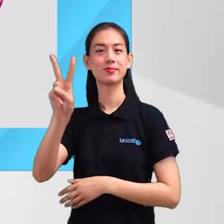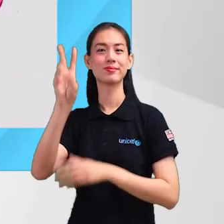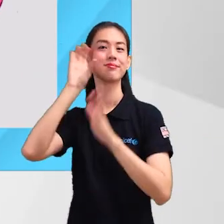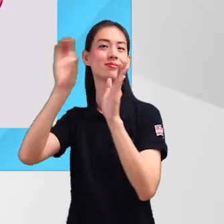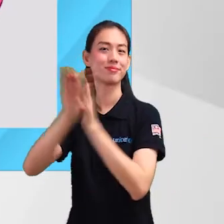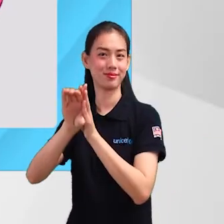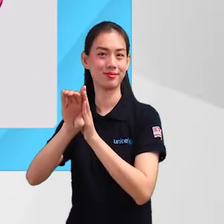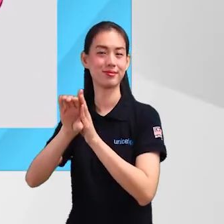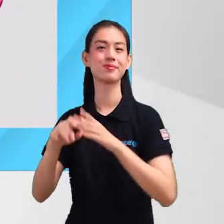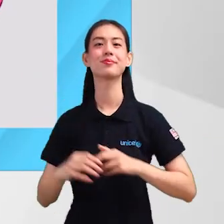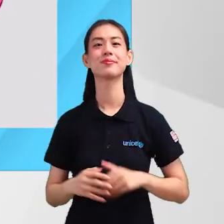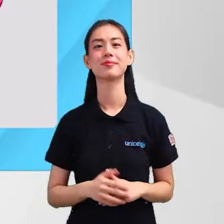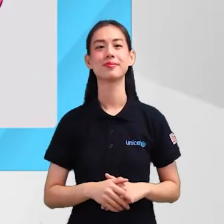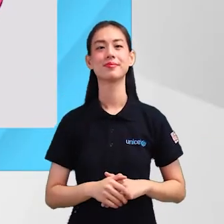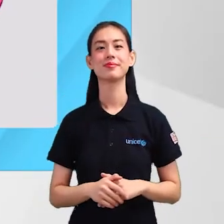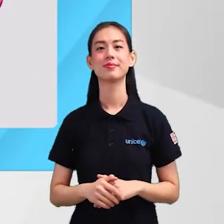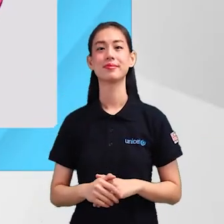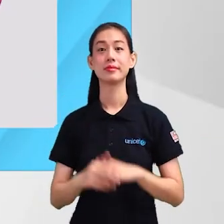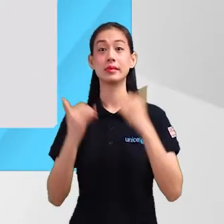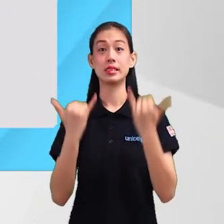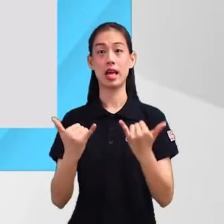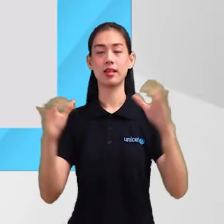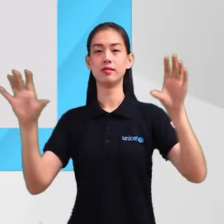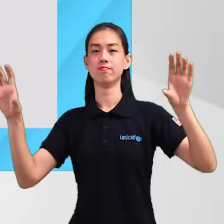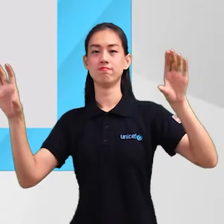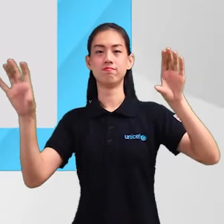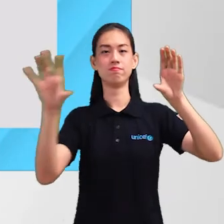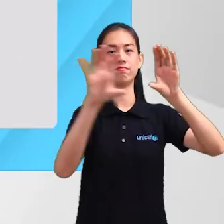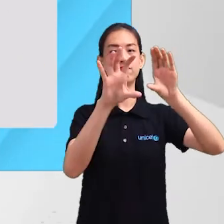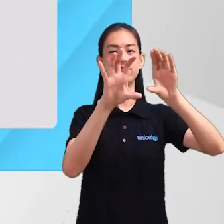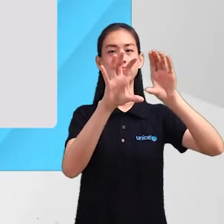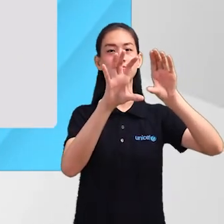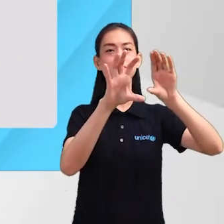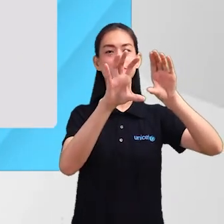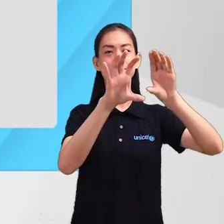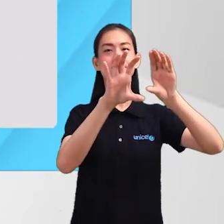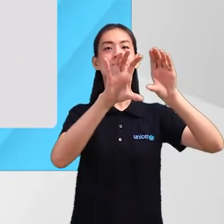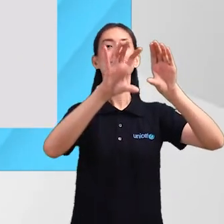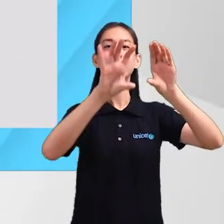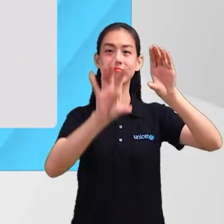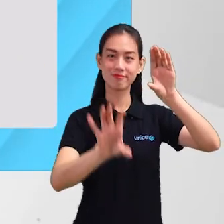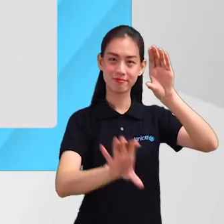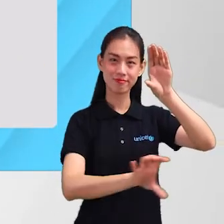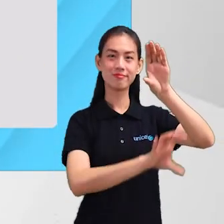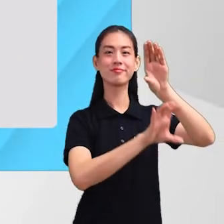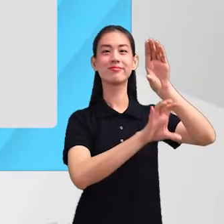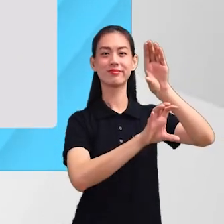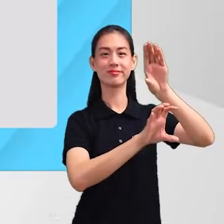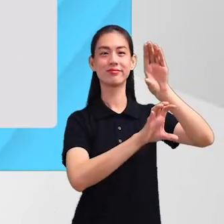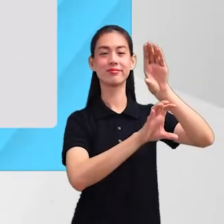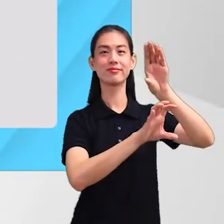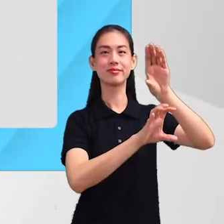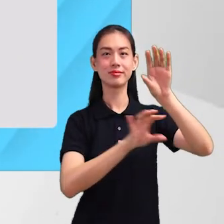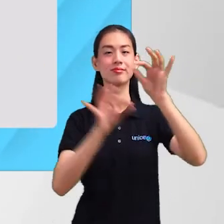width lebar seperti yang dilihat pada image kedua. Sekarang kita boleh menyusun image ini seperti sebuah perenggan